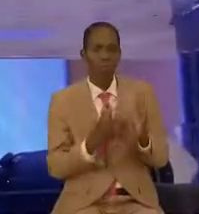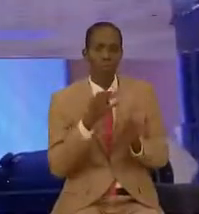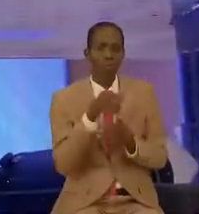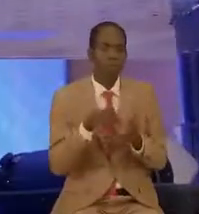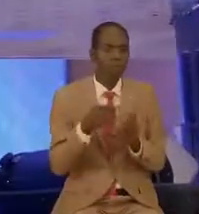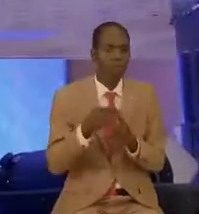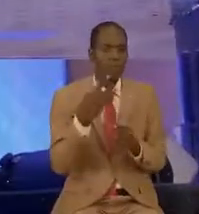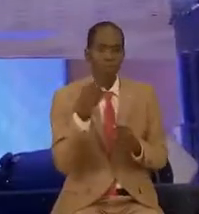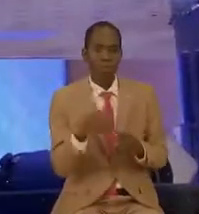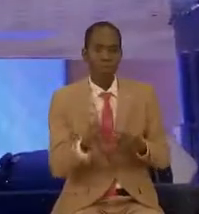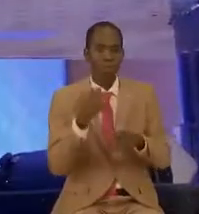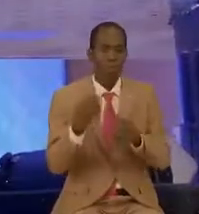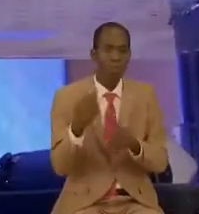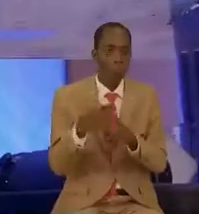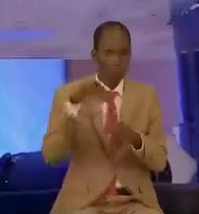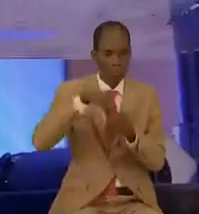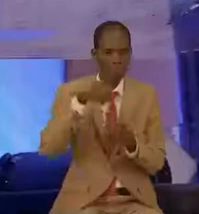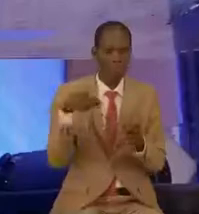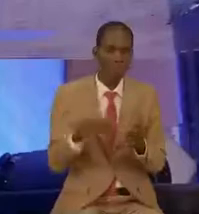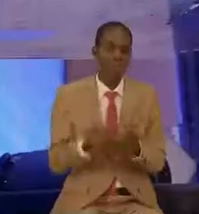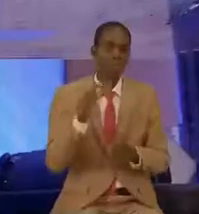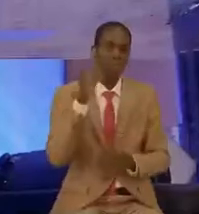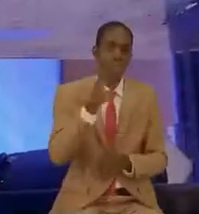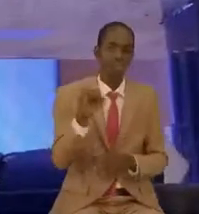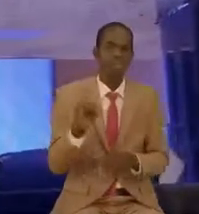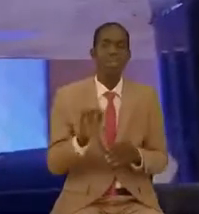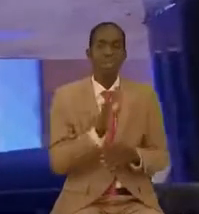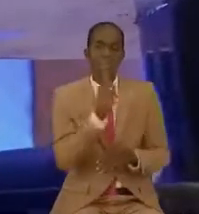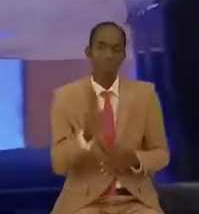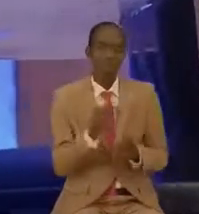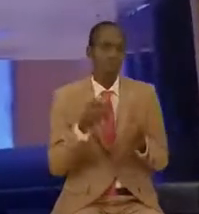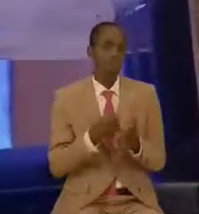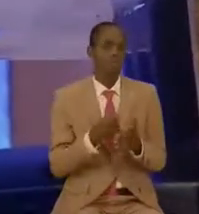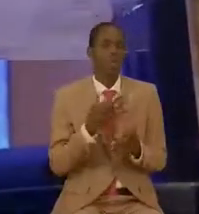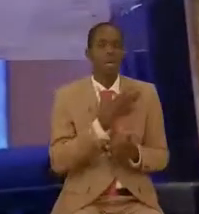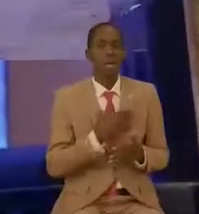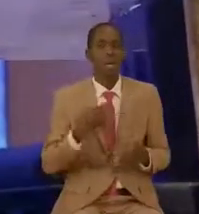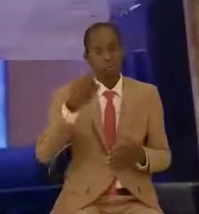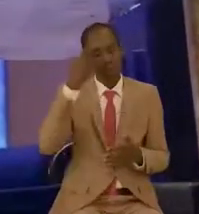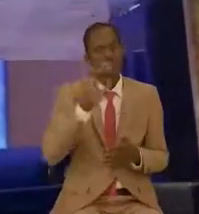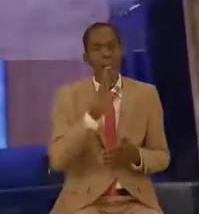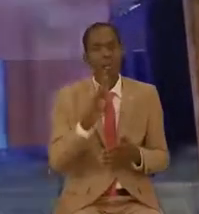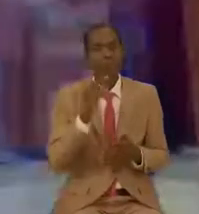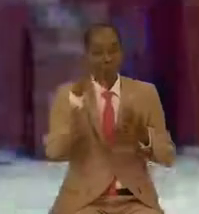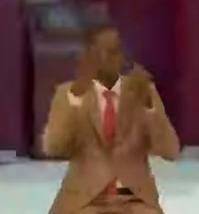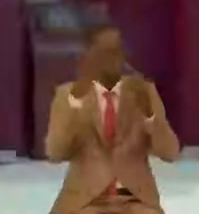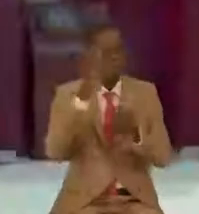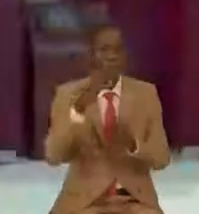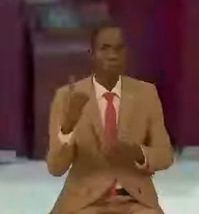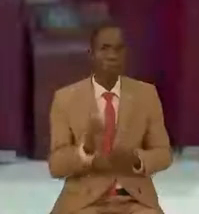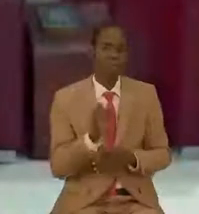épître, le contenu de ce message et appliquez cela à votre vie. Et ayez le souci de